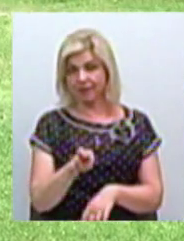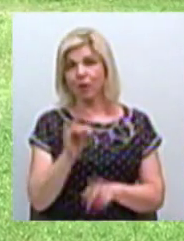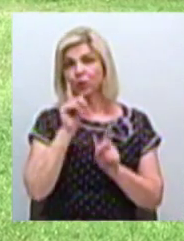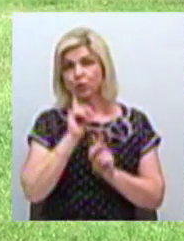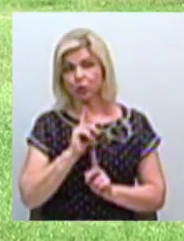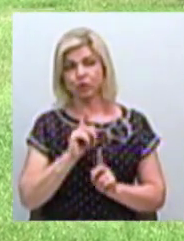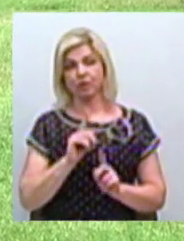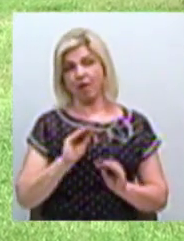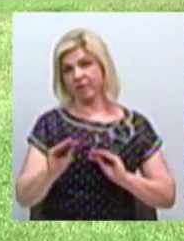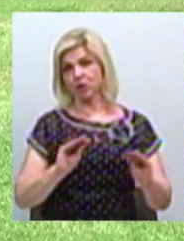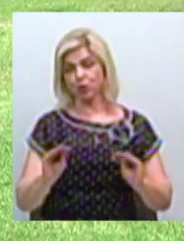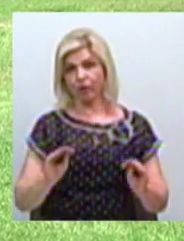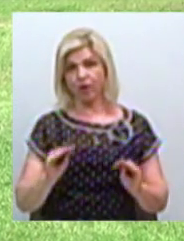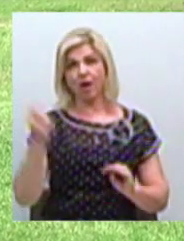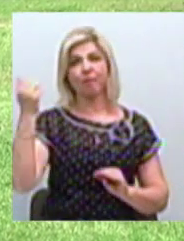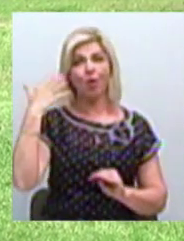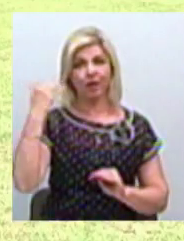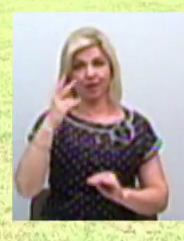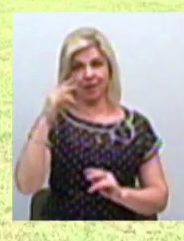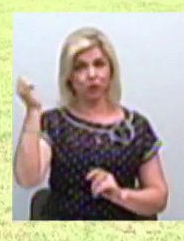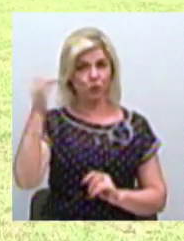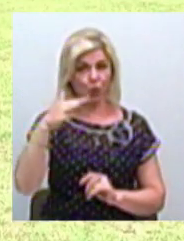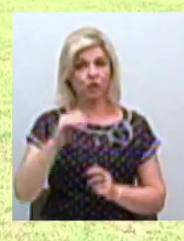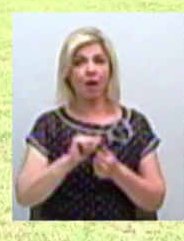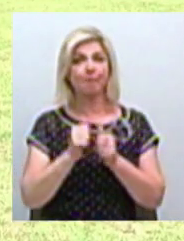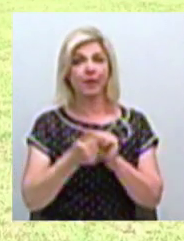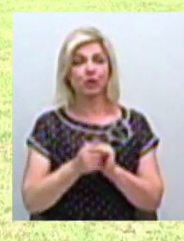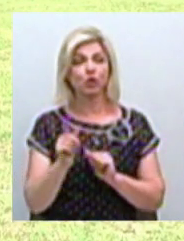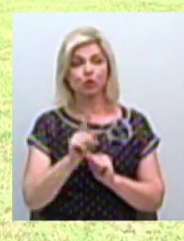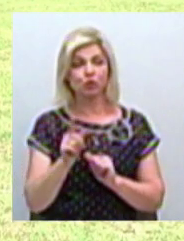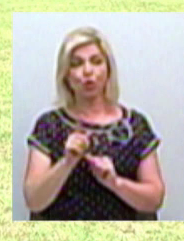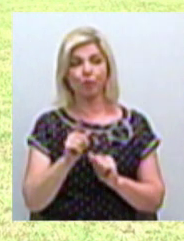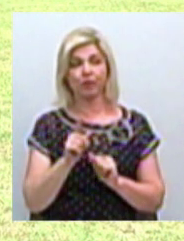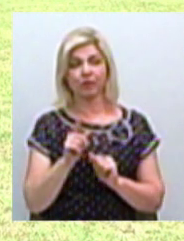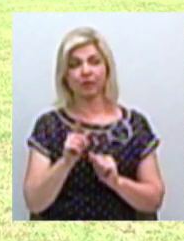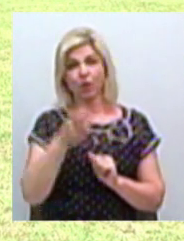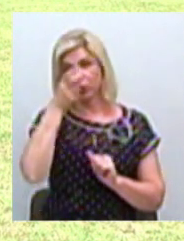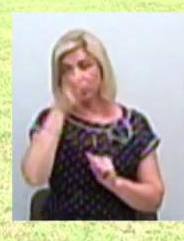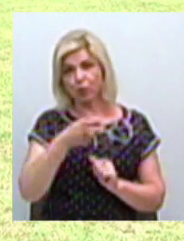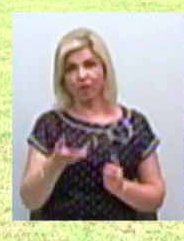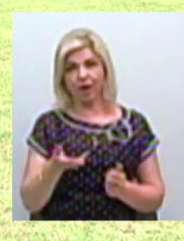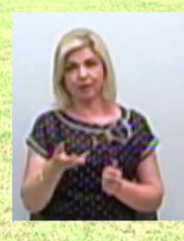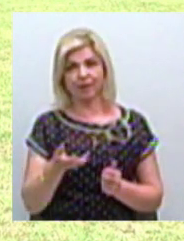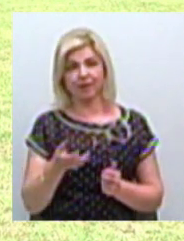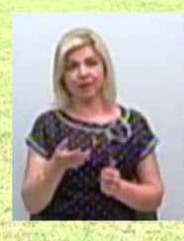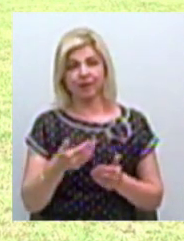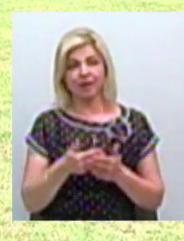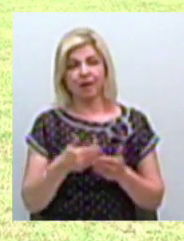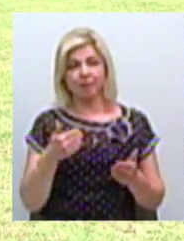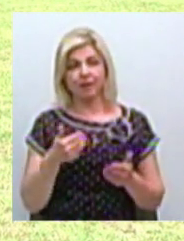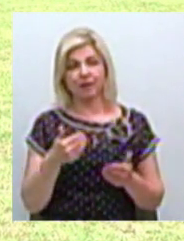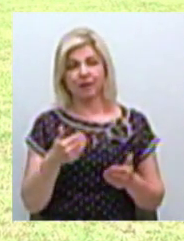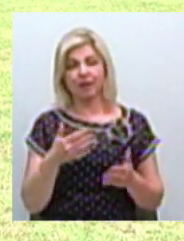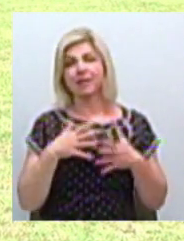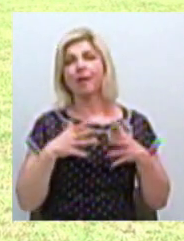зручно влаштуватись, погрітися на сонечку, замість того, щоб нудьгувати перед вже